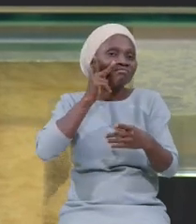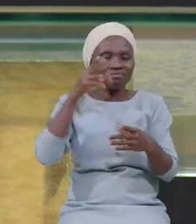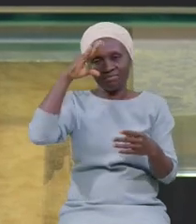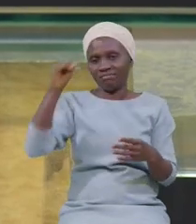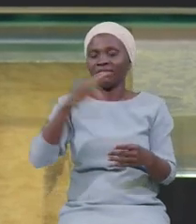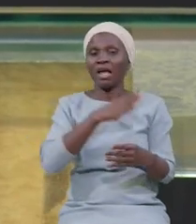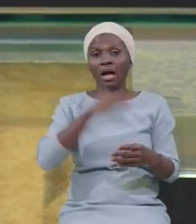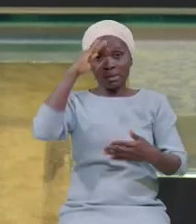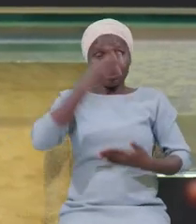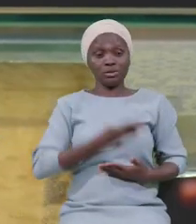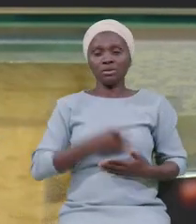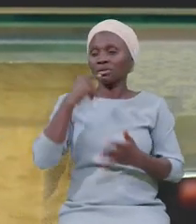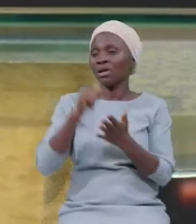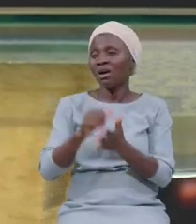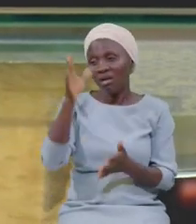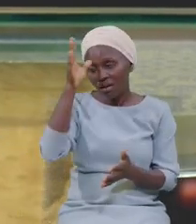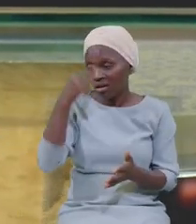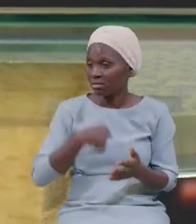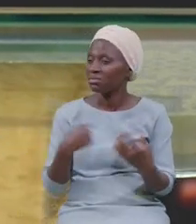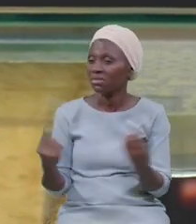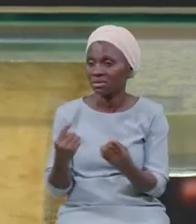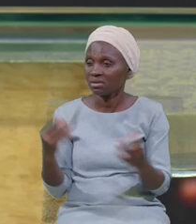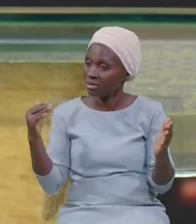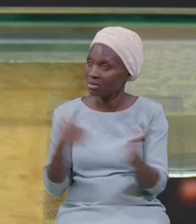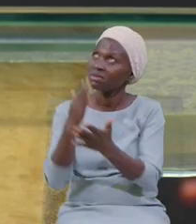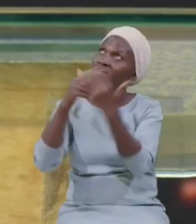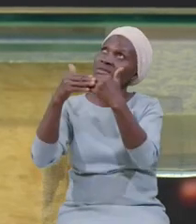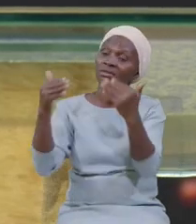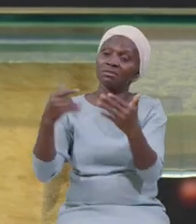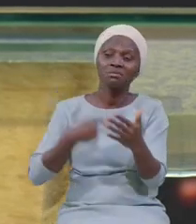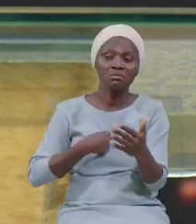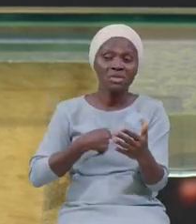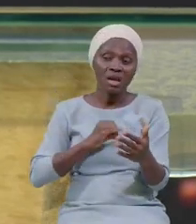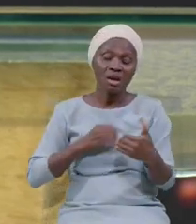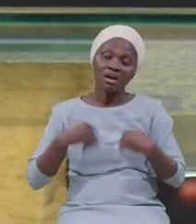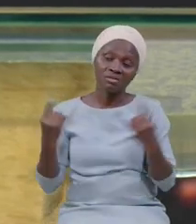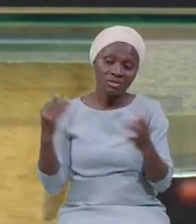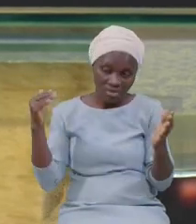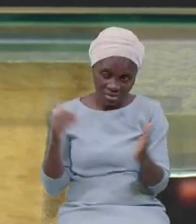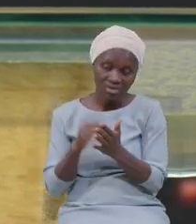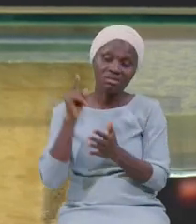« Mon père, j'ai péché contre le ciel et contre toi.